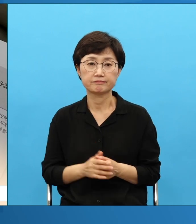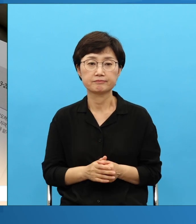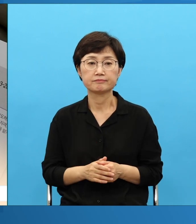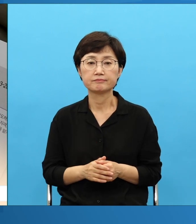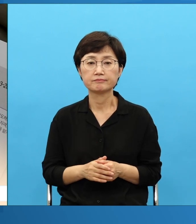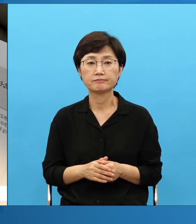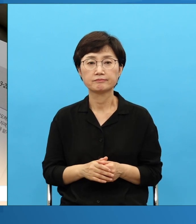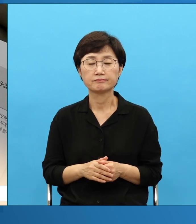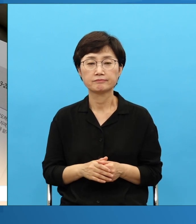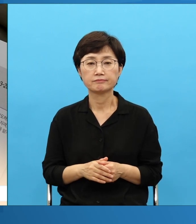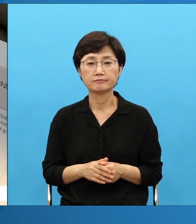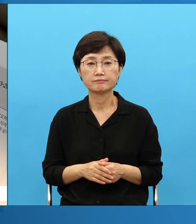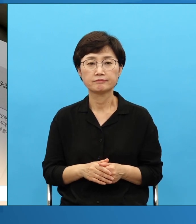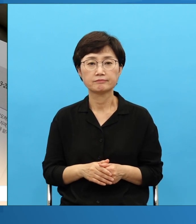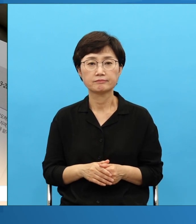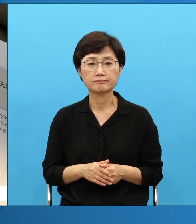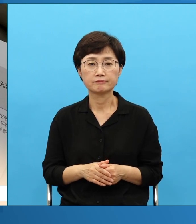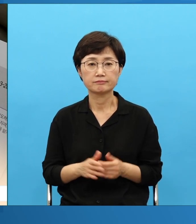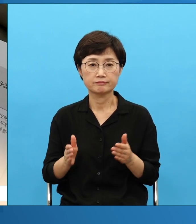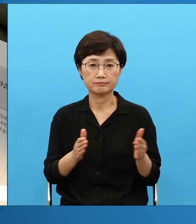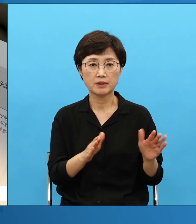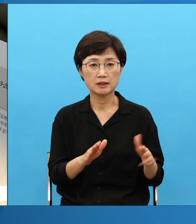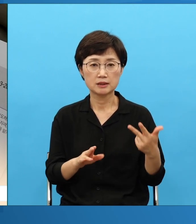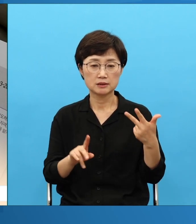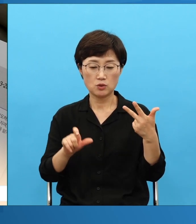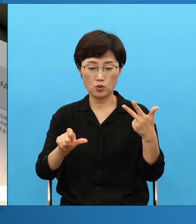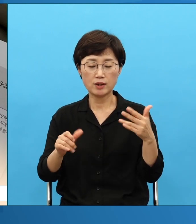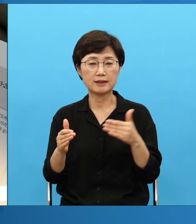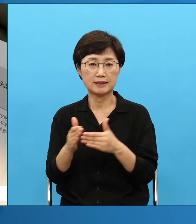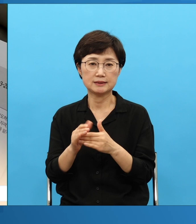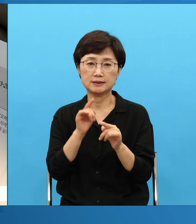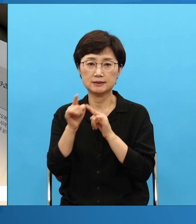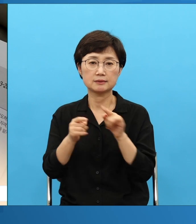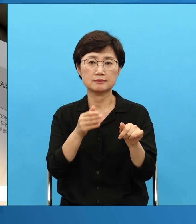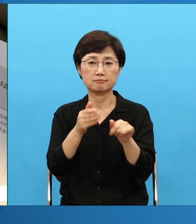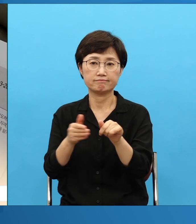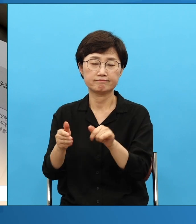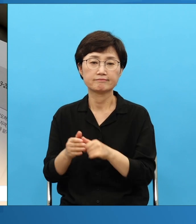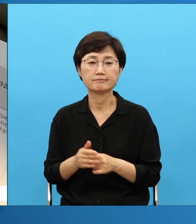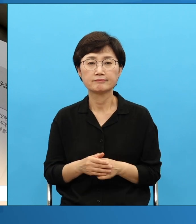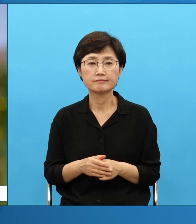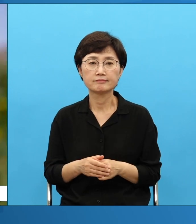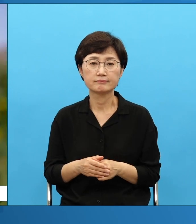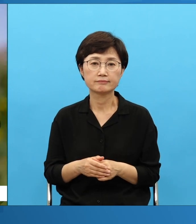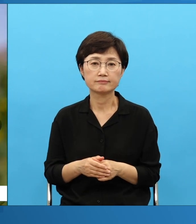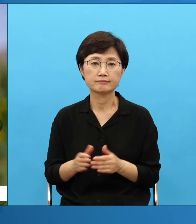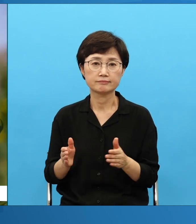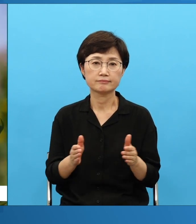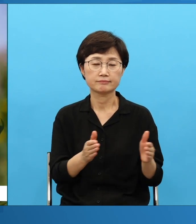위아.kr에서 구매할 수 있습니다. 오는 7월 5일까지 등록받습니다.